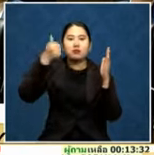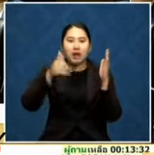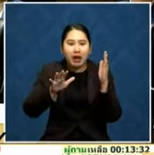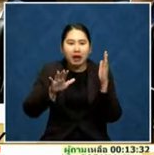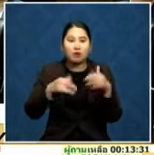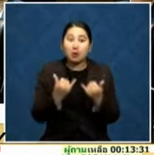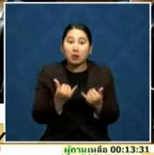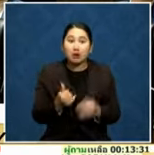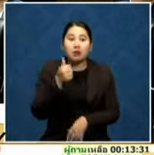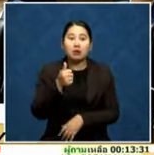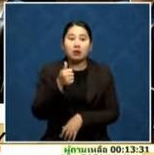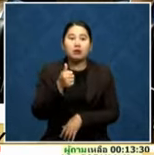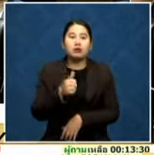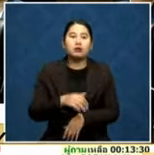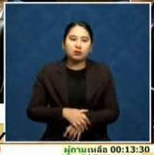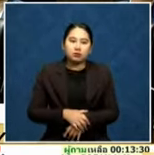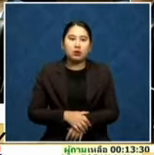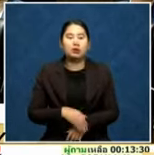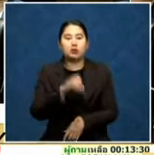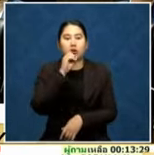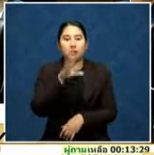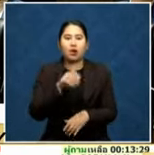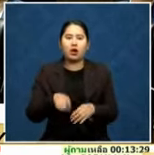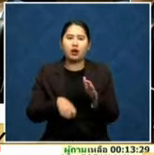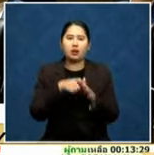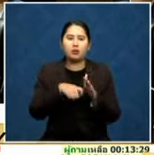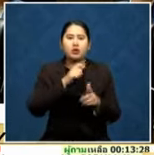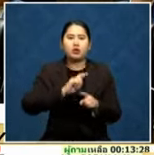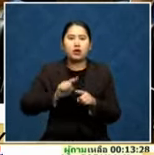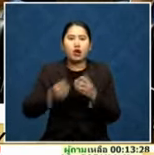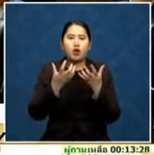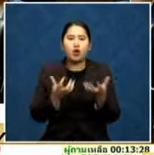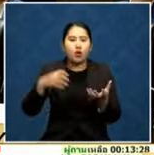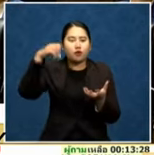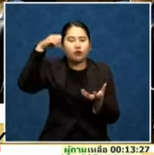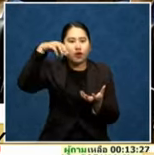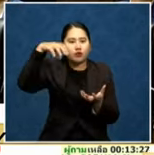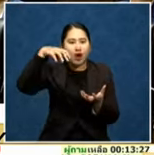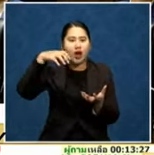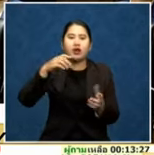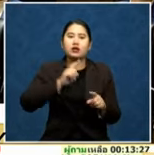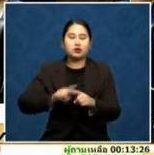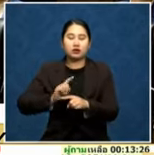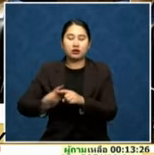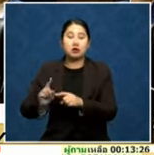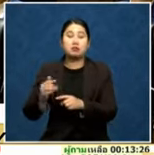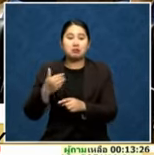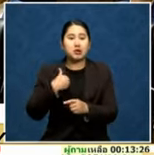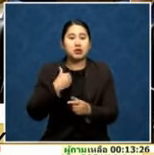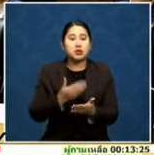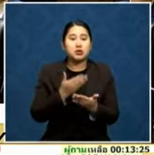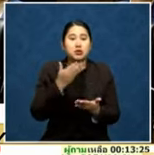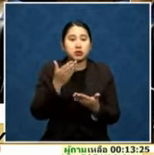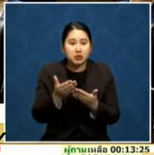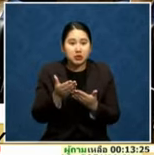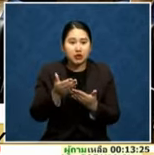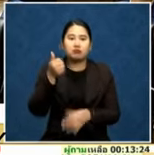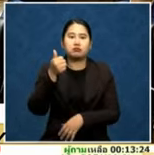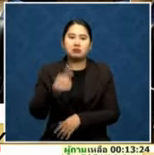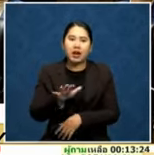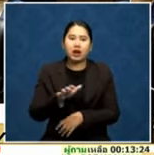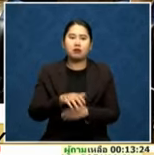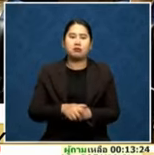อกว่าได้แล้วแล้มเงื่ใครปาระหาดเกี่ยวกับเครื่องใช้ไฟ้าุปกรแล phasesบอกว่าจะใช้ซื้อไม่ได